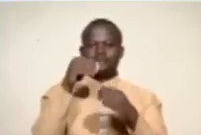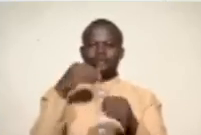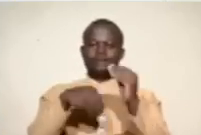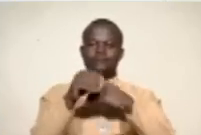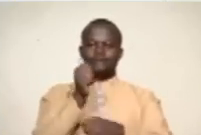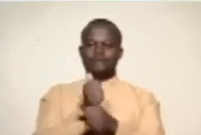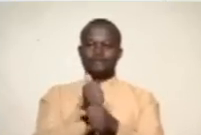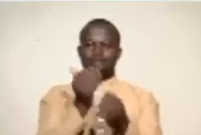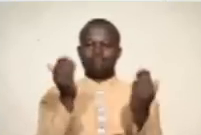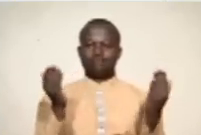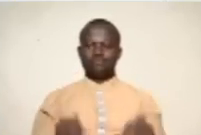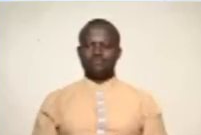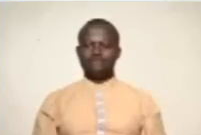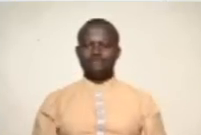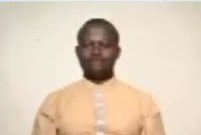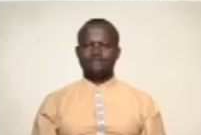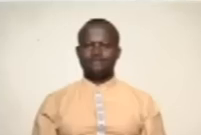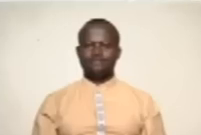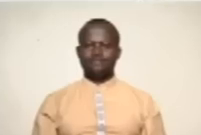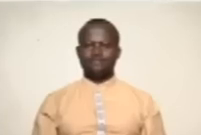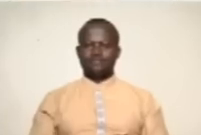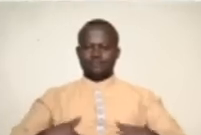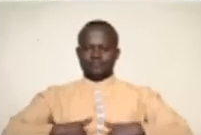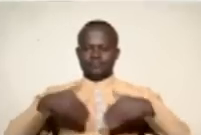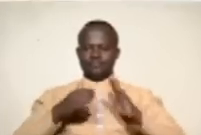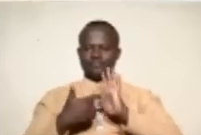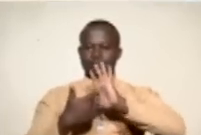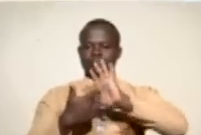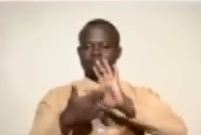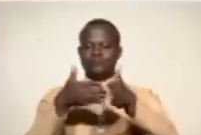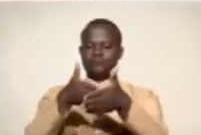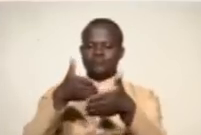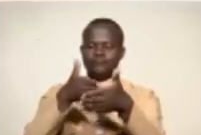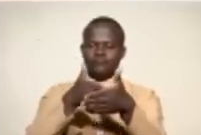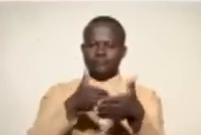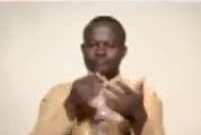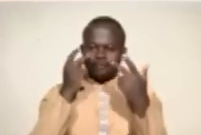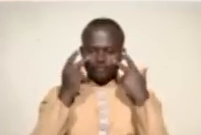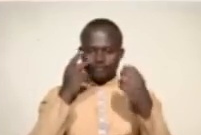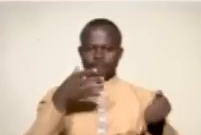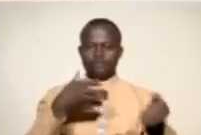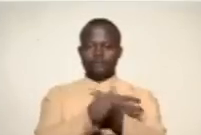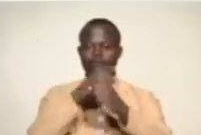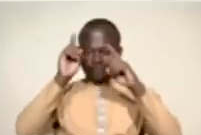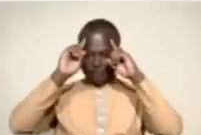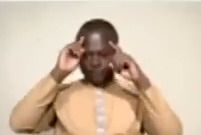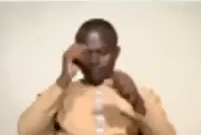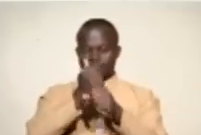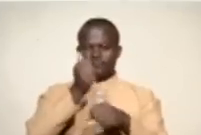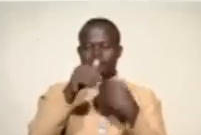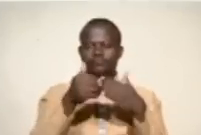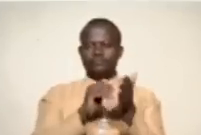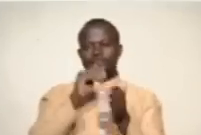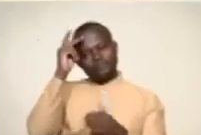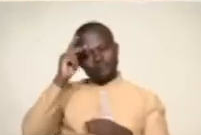Reka tubibaze Ali Muhirwa. Urubyiruko rugaragaza ko rugikomwa mu nkokora no kubona ubushobozi bwo kwihangira imirimo ndetse